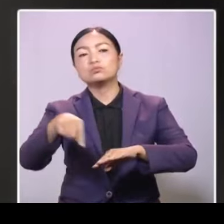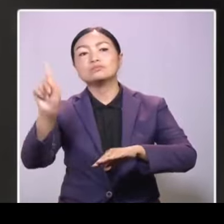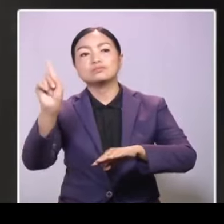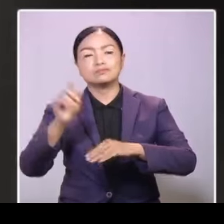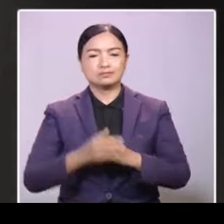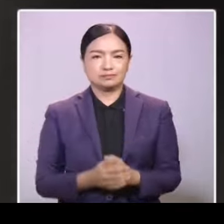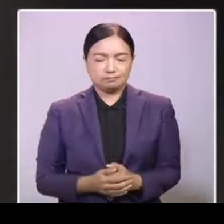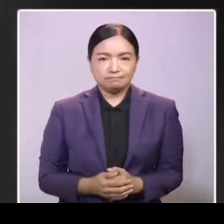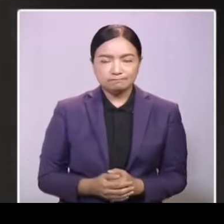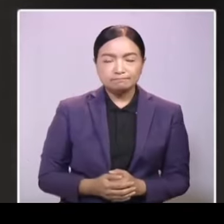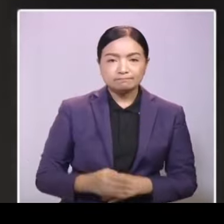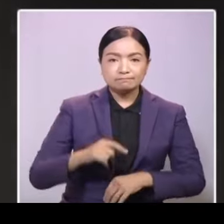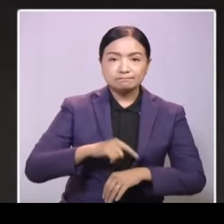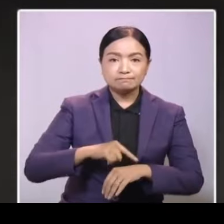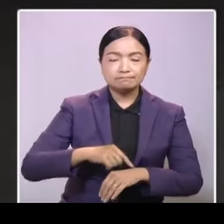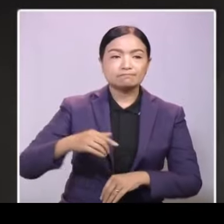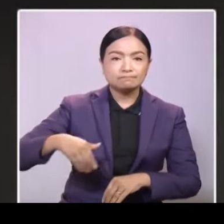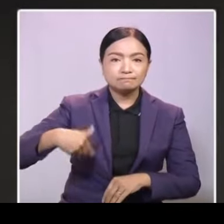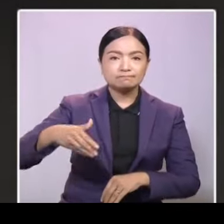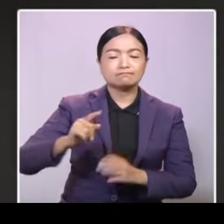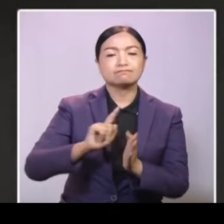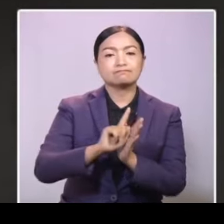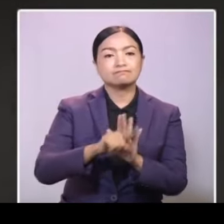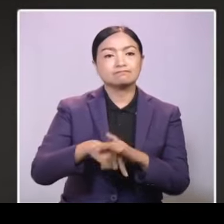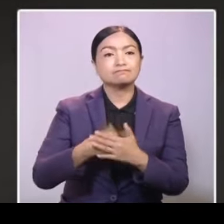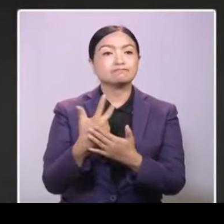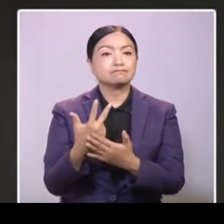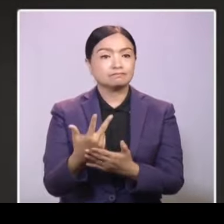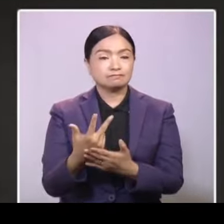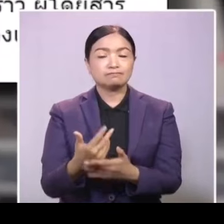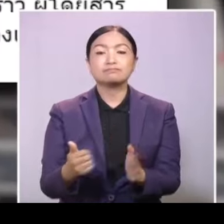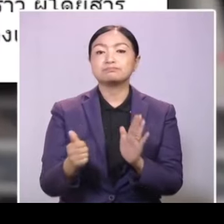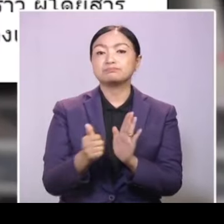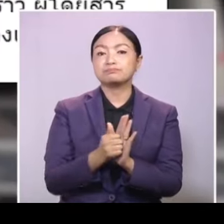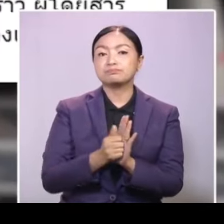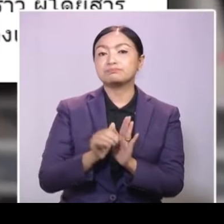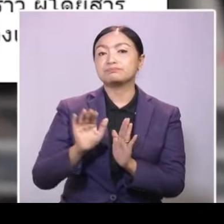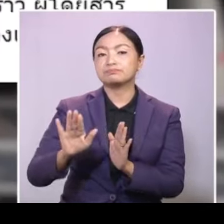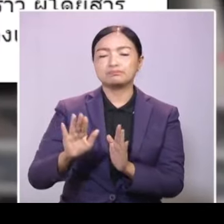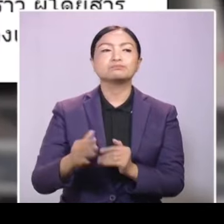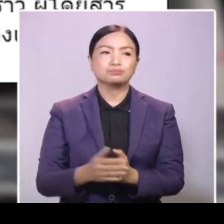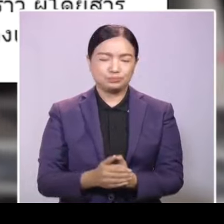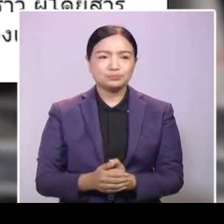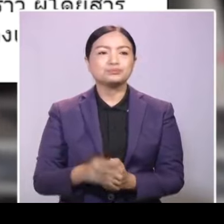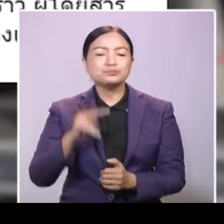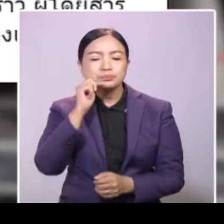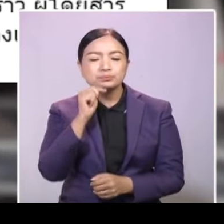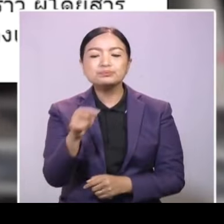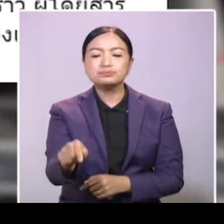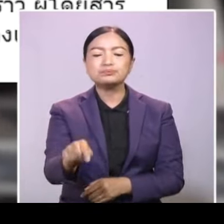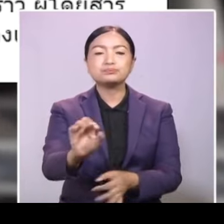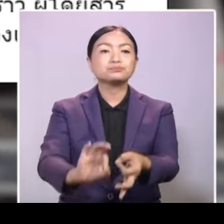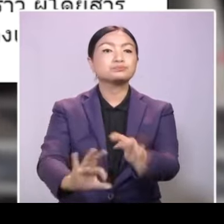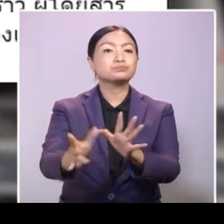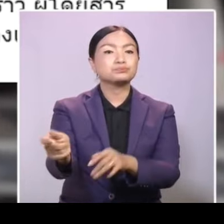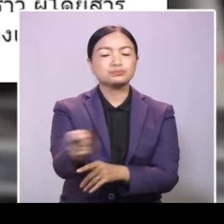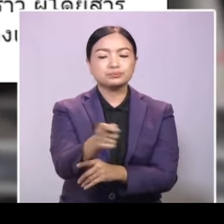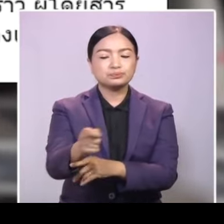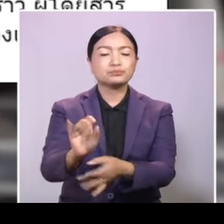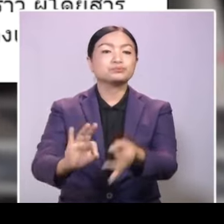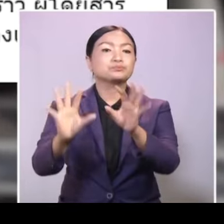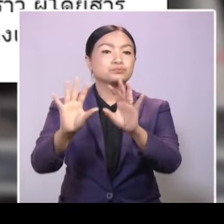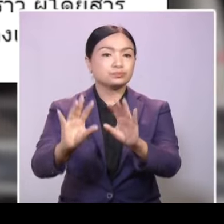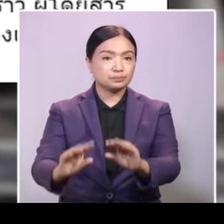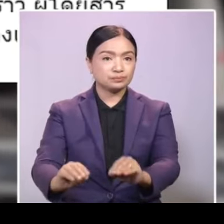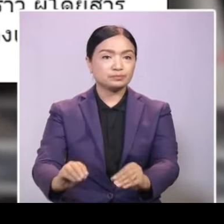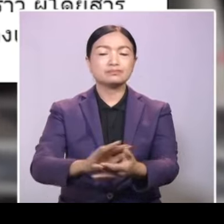ไป3ชั่วโมงนะครับเพจ Airport Rail Link ก็มีการแจ้งว่าตอนนี้หน่วยดับเพลิงดำเนินการดับไฟเรียบร้อยแล้วนะครับก็คือเห